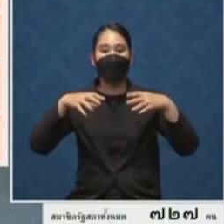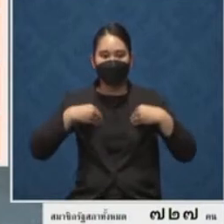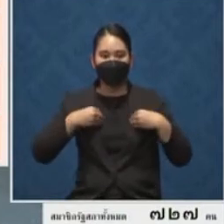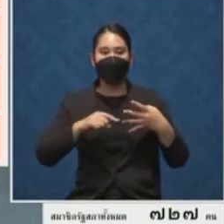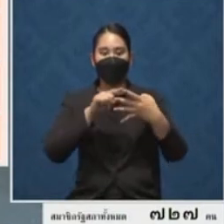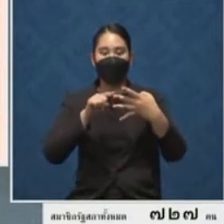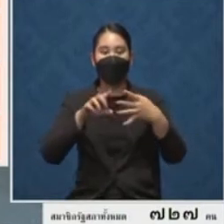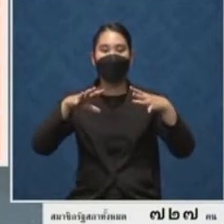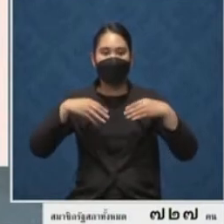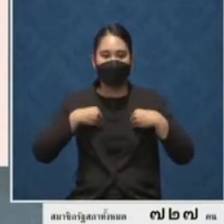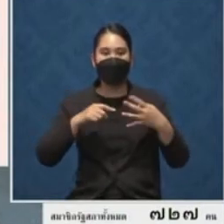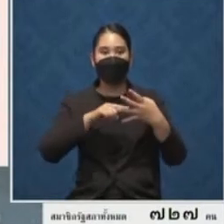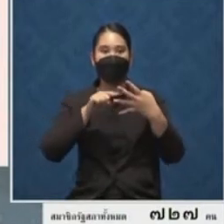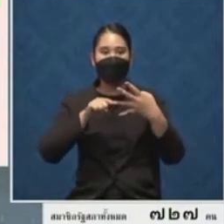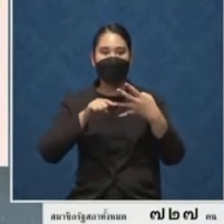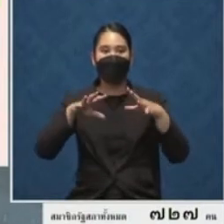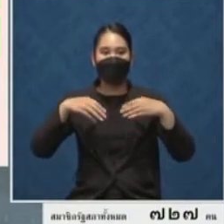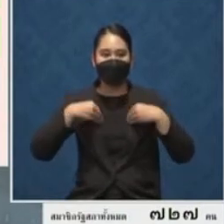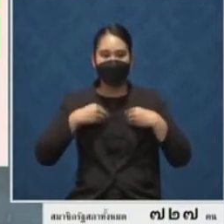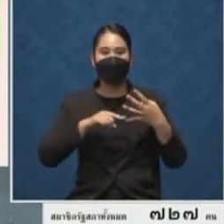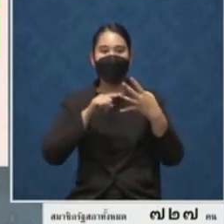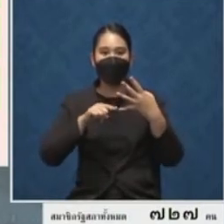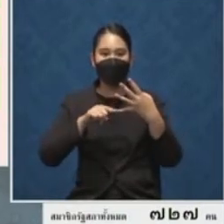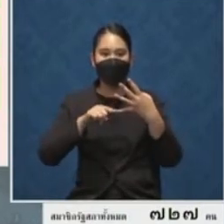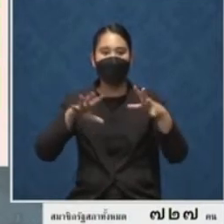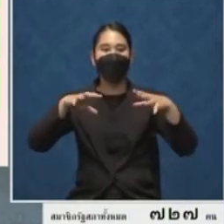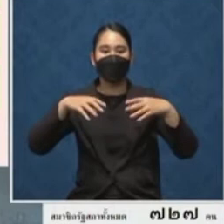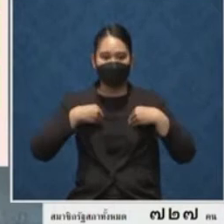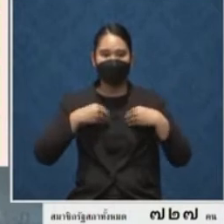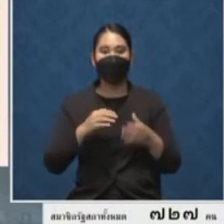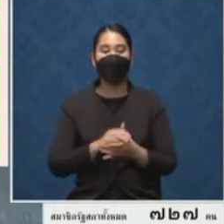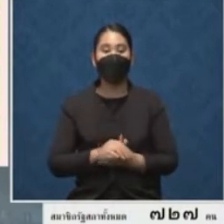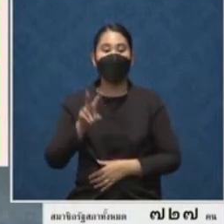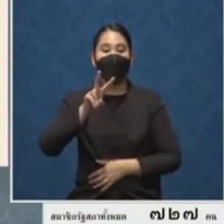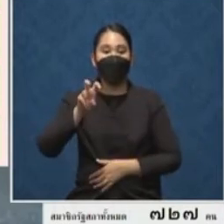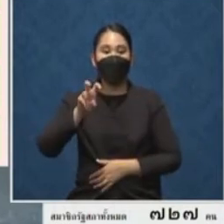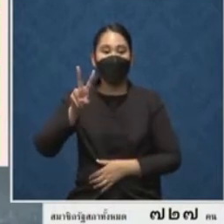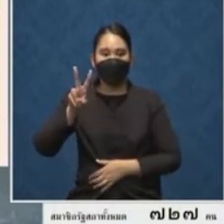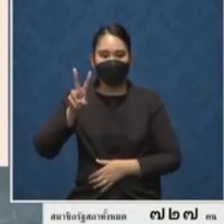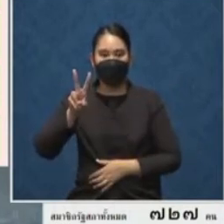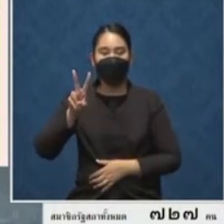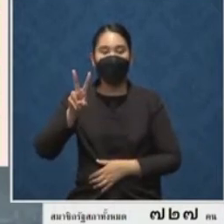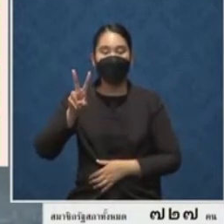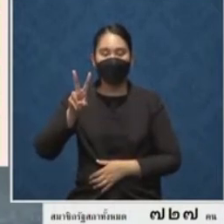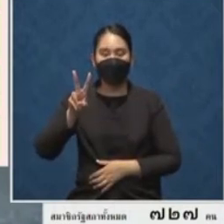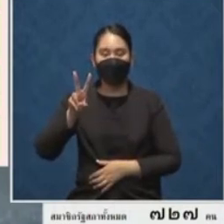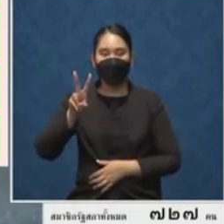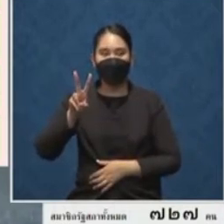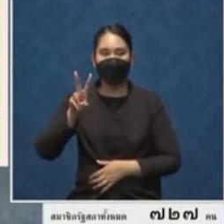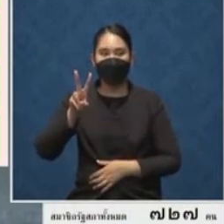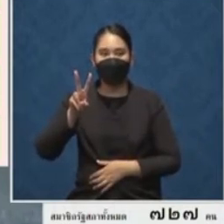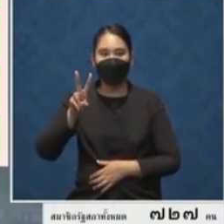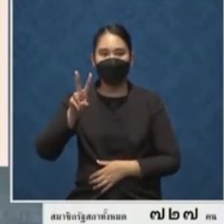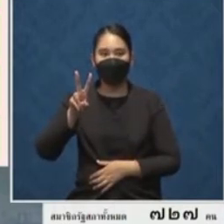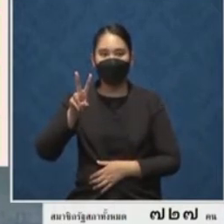การ3รับหลักการ4รับหลักการ 202นายทศพรทองสิริ 1รับหลัก